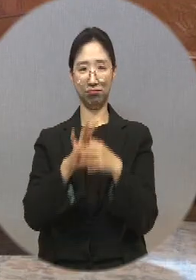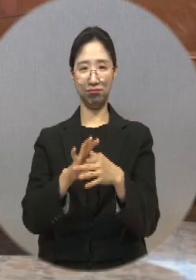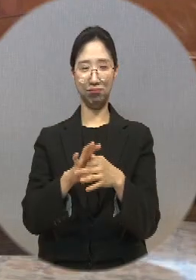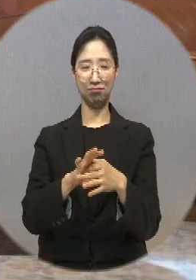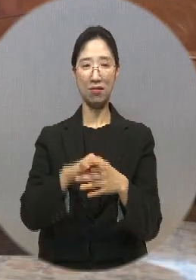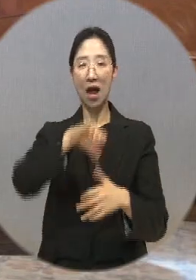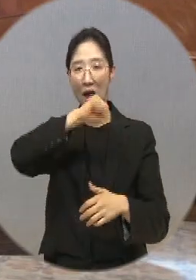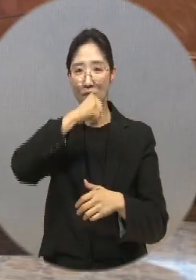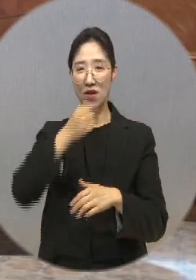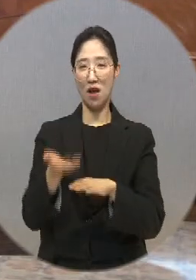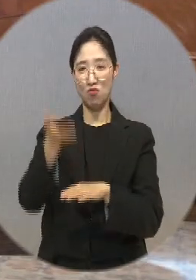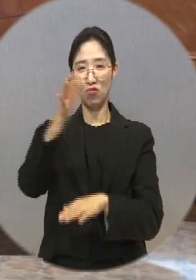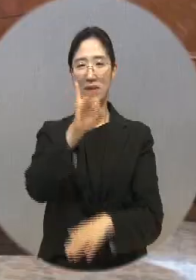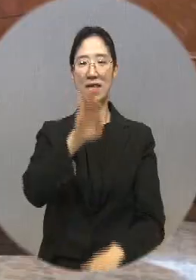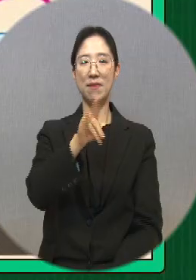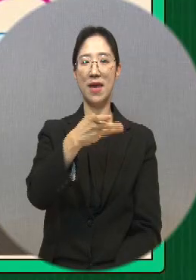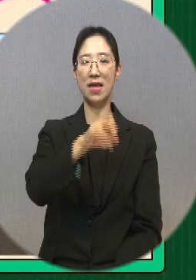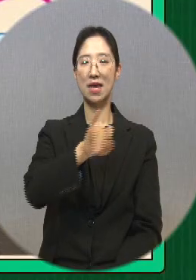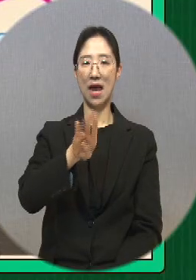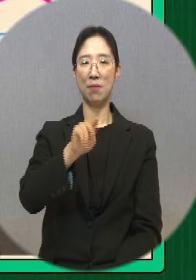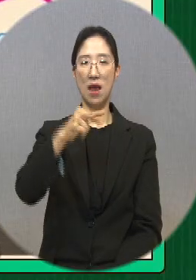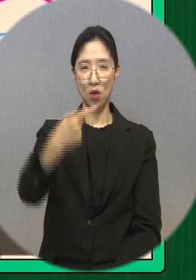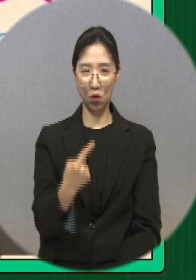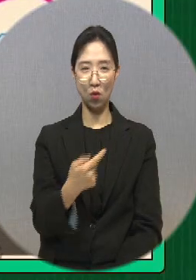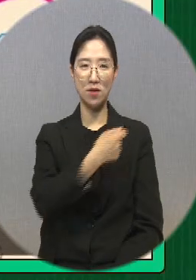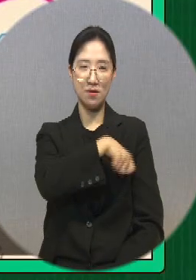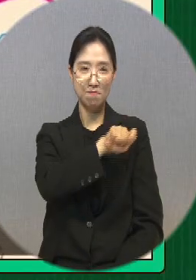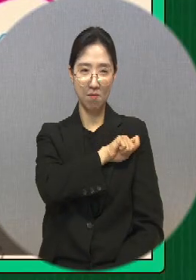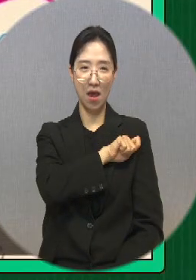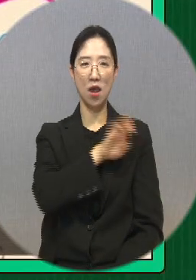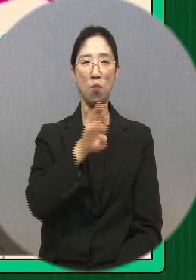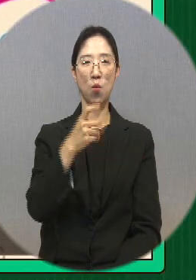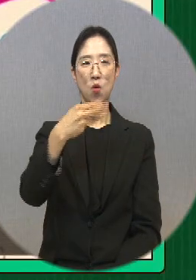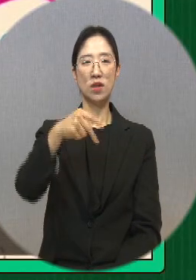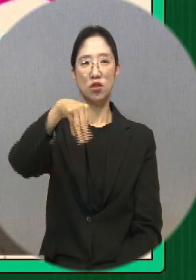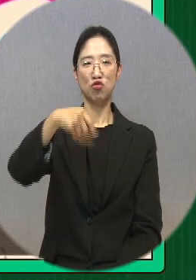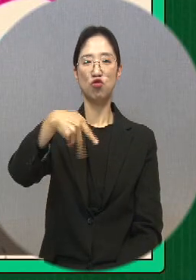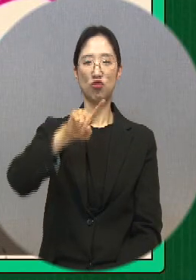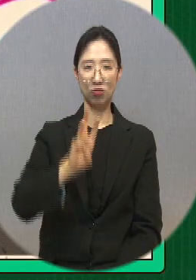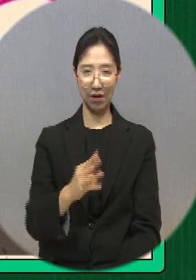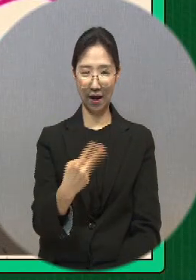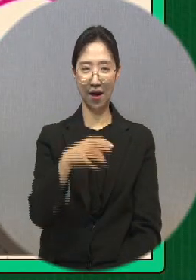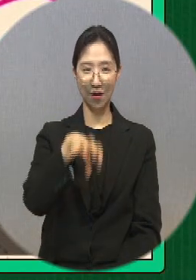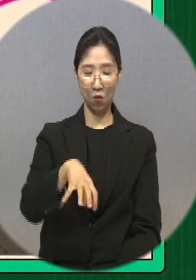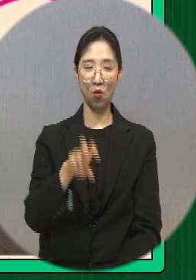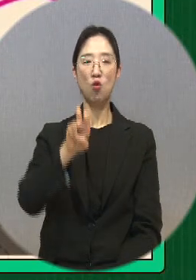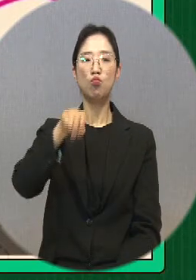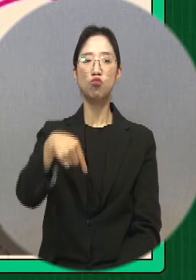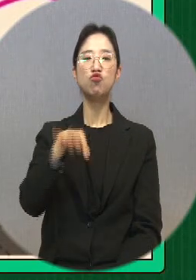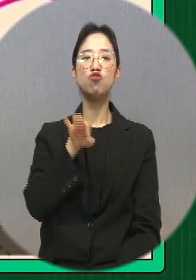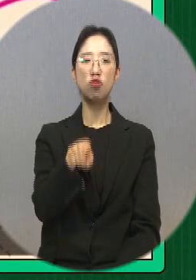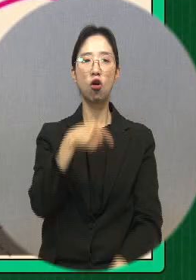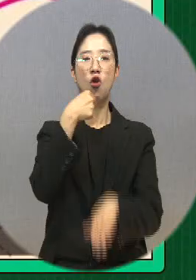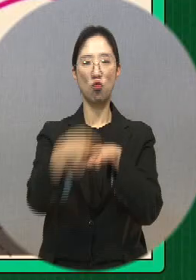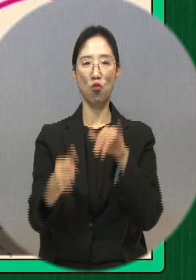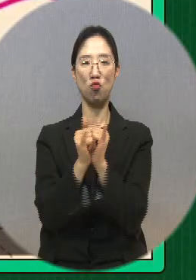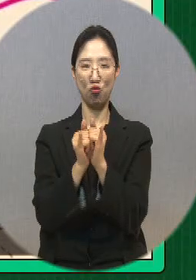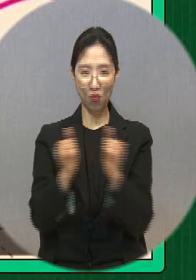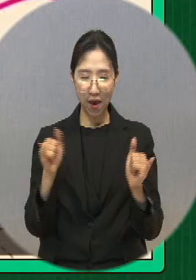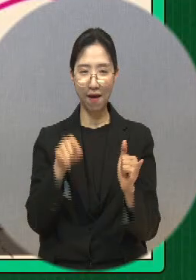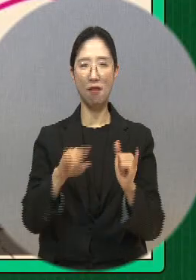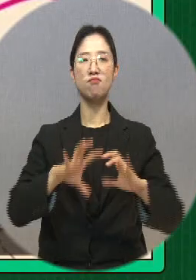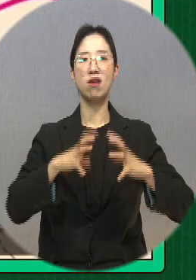그 북쪽의 그 이베리아 반도 그 스페인 포르투갈 쪽으로 그 결국은 그 무어족이라고 하는 그 무어인들의